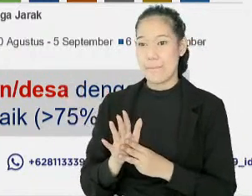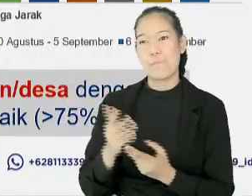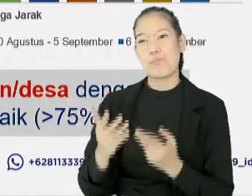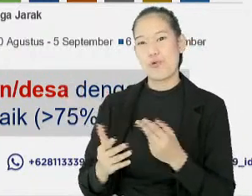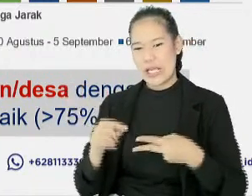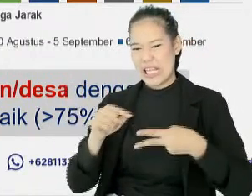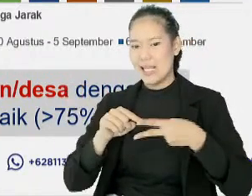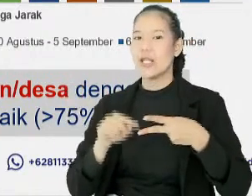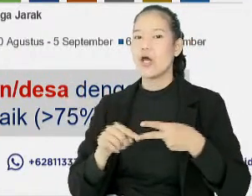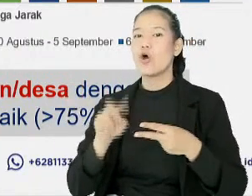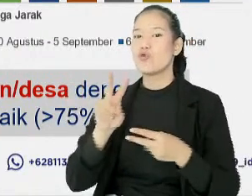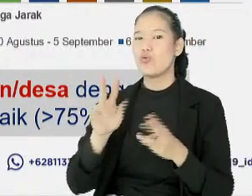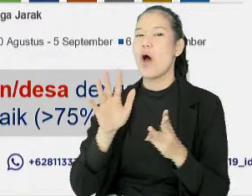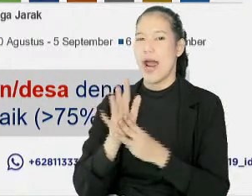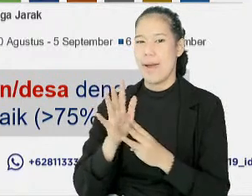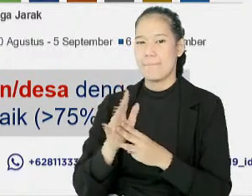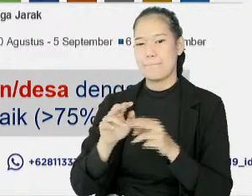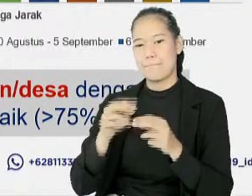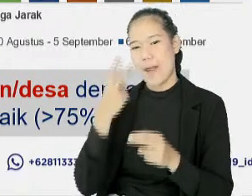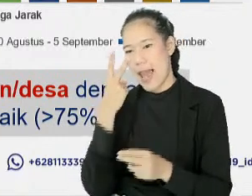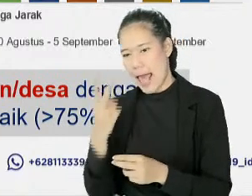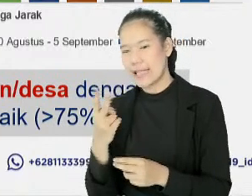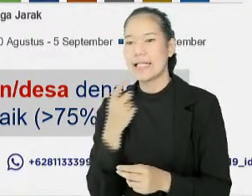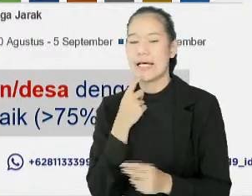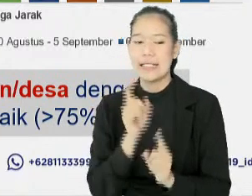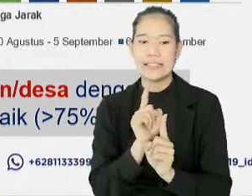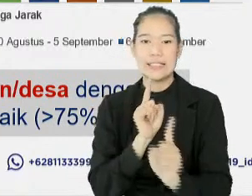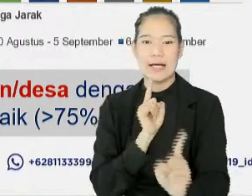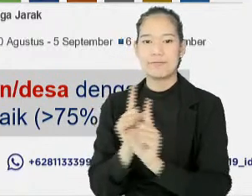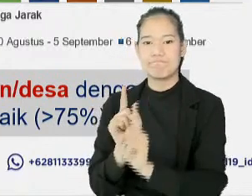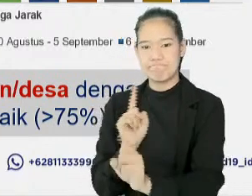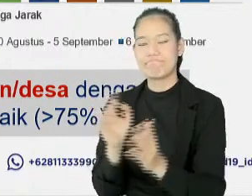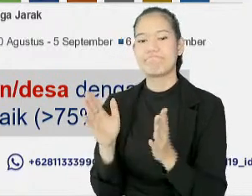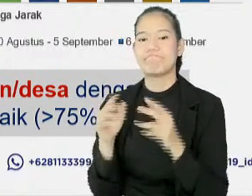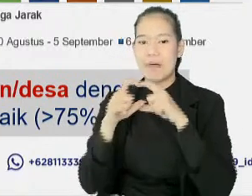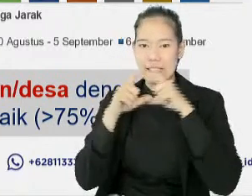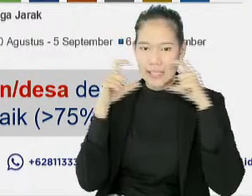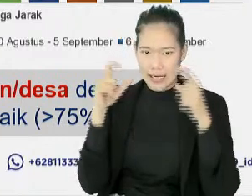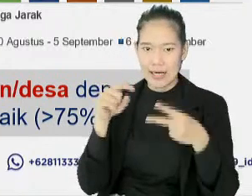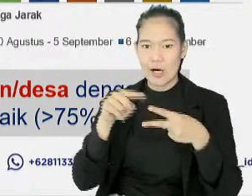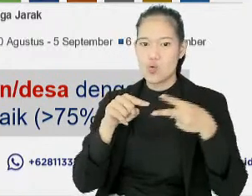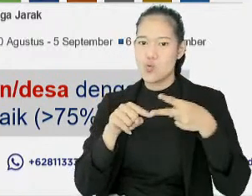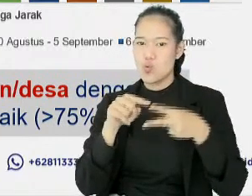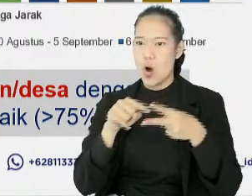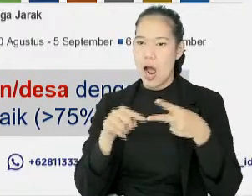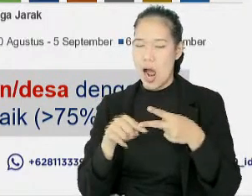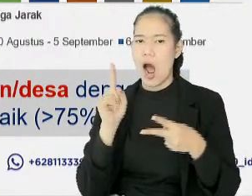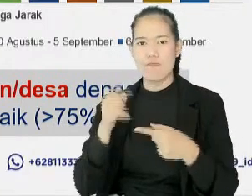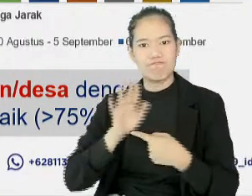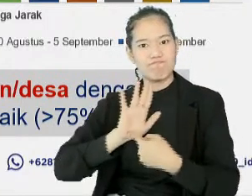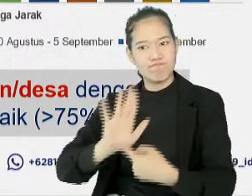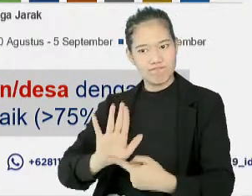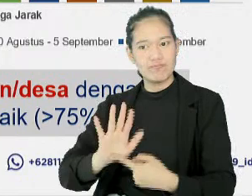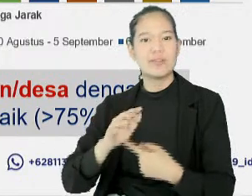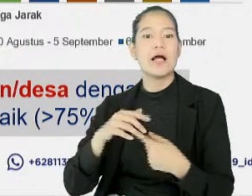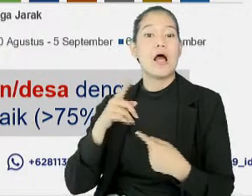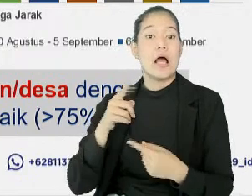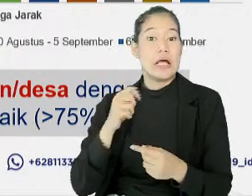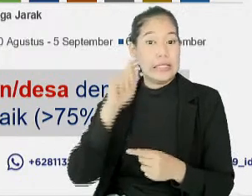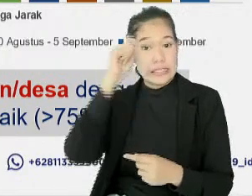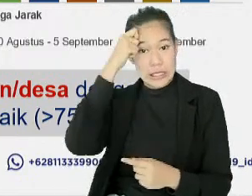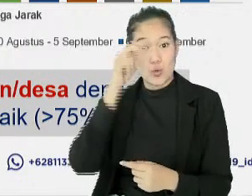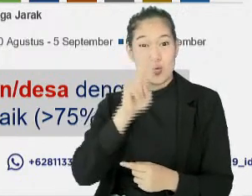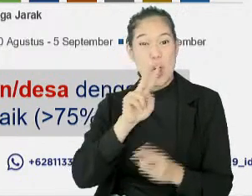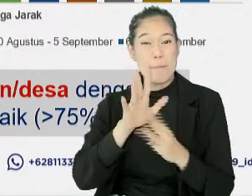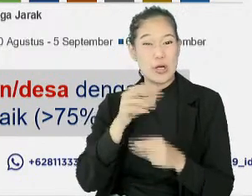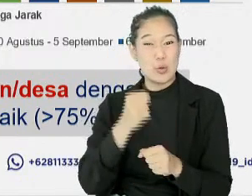pakai 2m yang bisa kita review saat ini untuk menjaga jarak dengan menggunakan masker ini salah satu hal yang harus saya highlight adalah kalau kita ingat